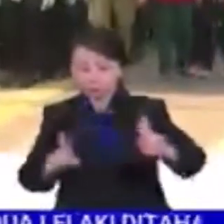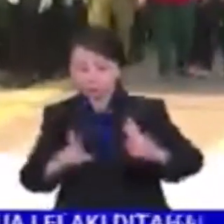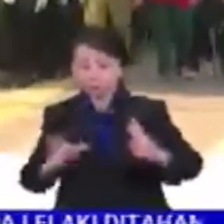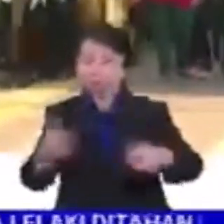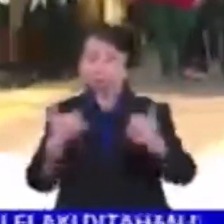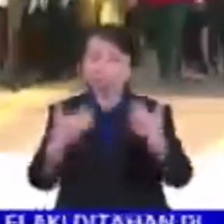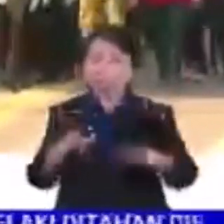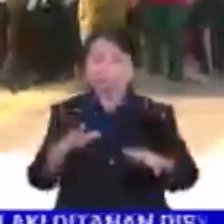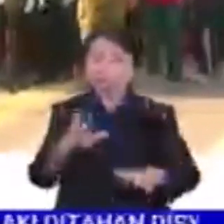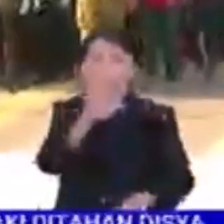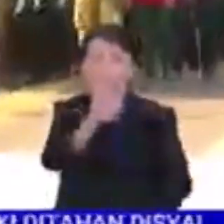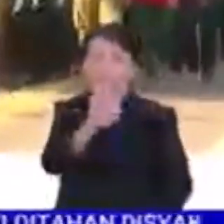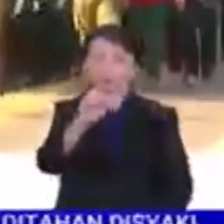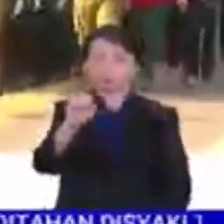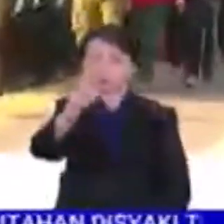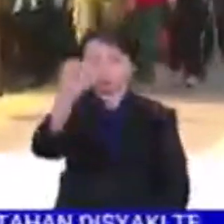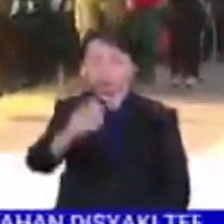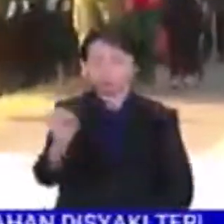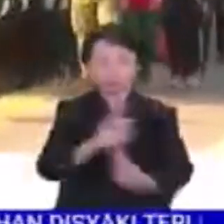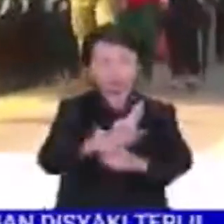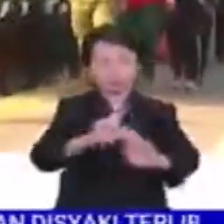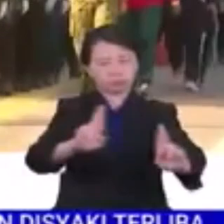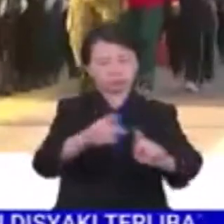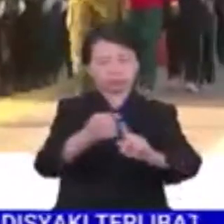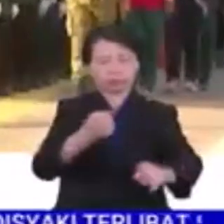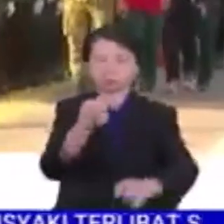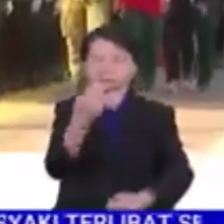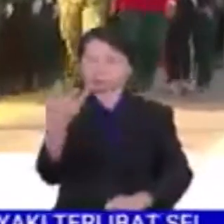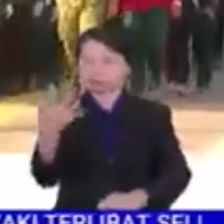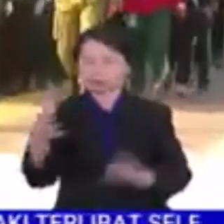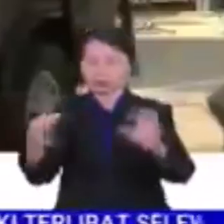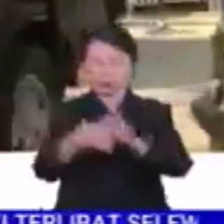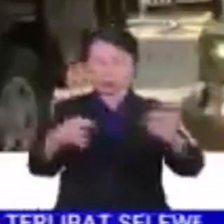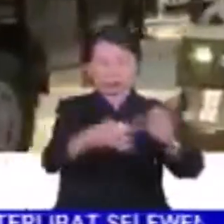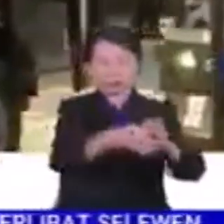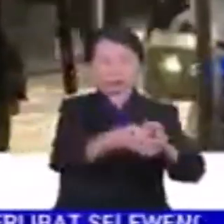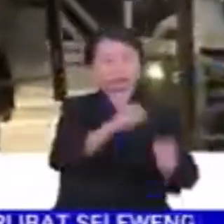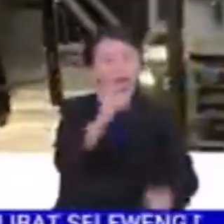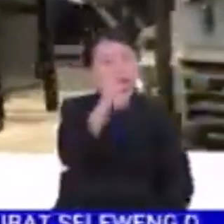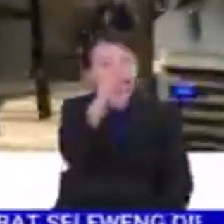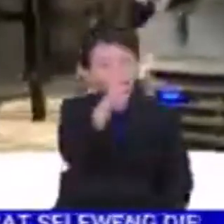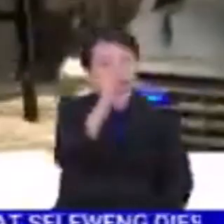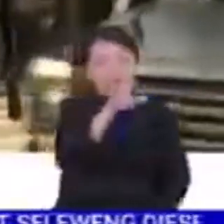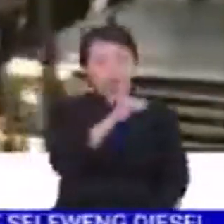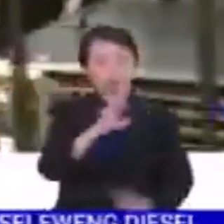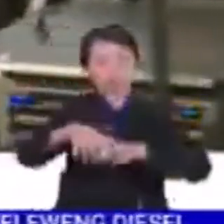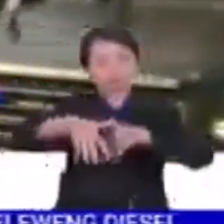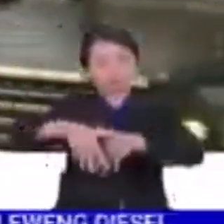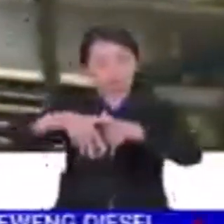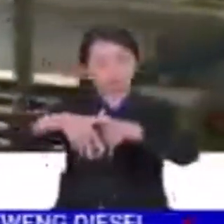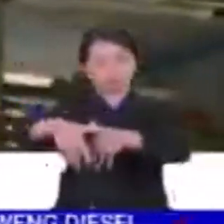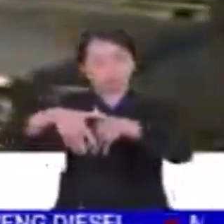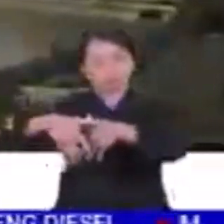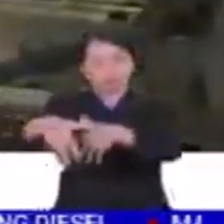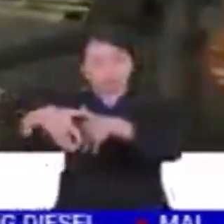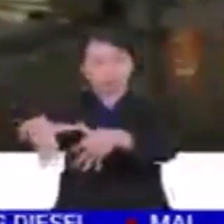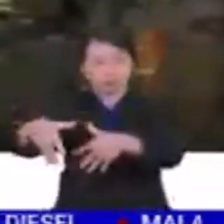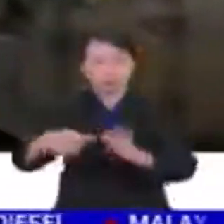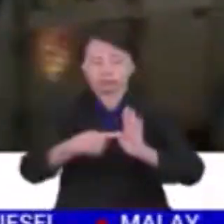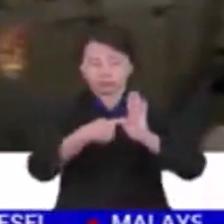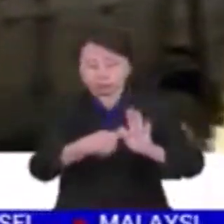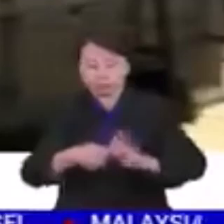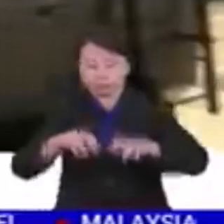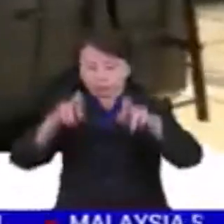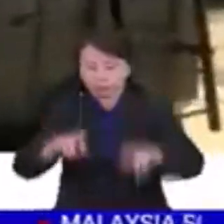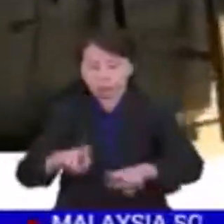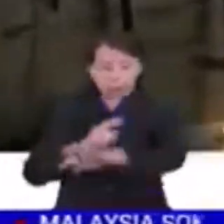mencapai 95% tahap kesiapsiagaan daripada beberapa gabungan persembahan nyanyian serta perbarisan. Ia sekaligus menunjukkan